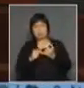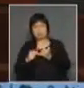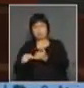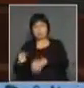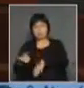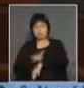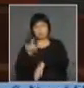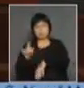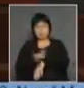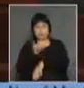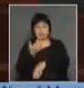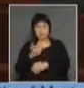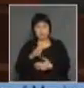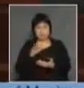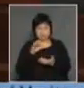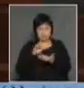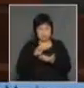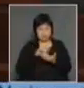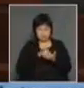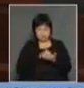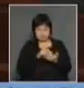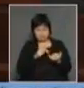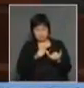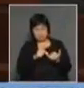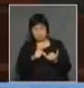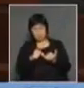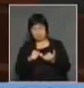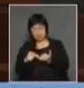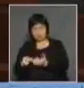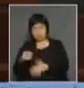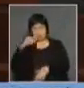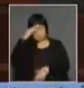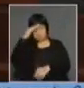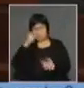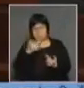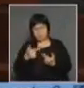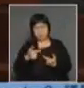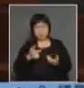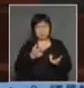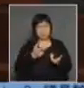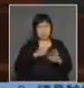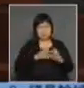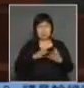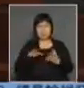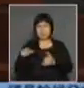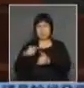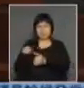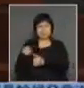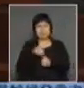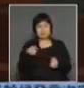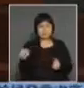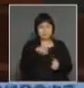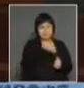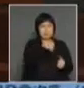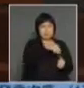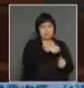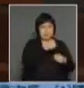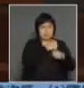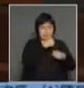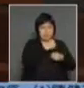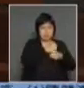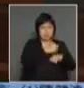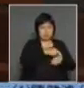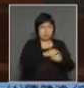領行動咁拖法咧，令到警方不斷喺不同嘅單位嘅抽調警員去當值咧，長時期當值